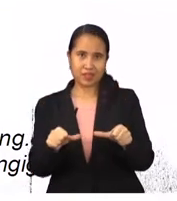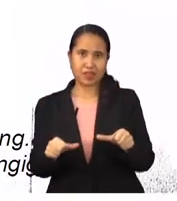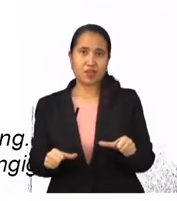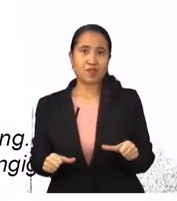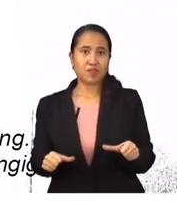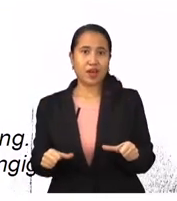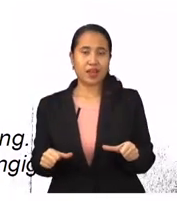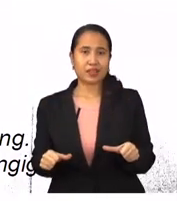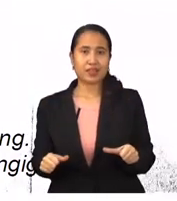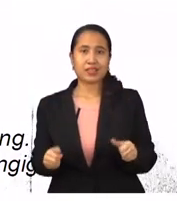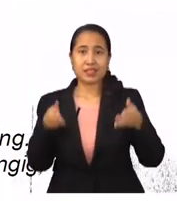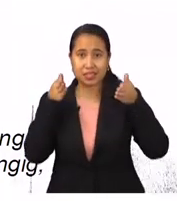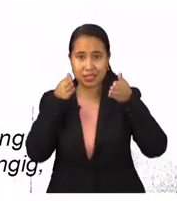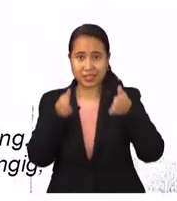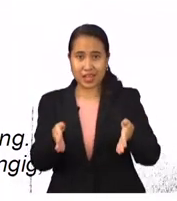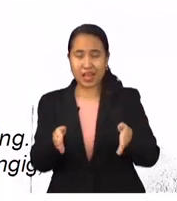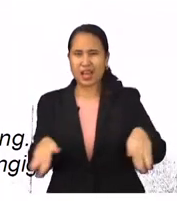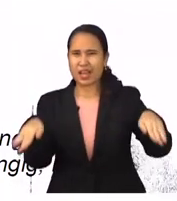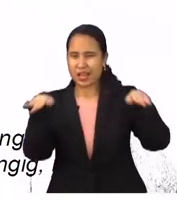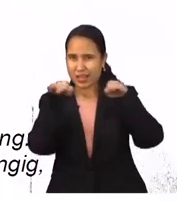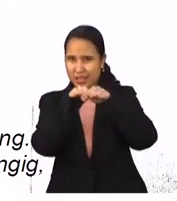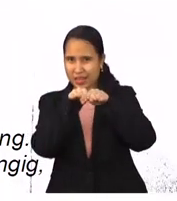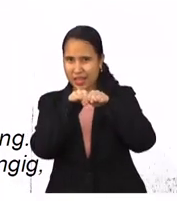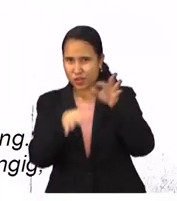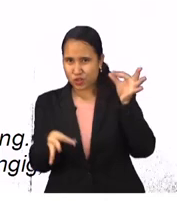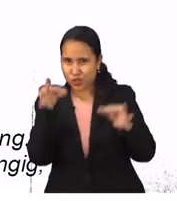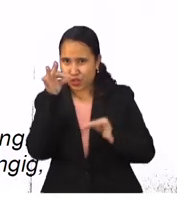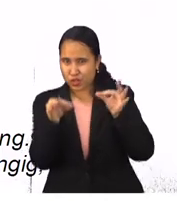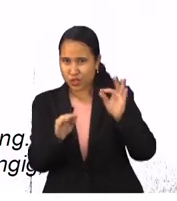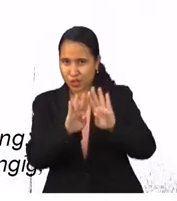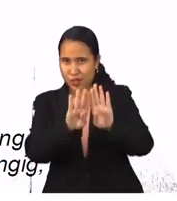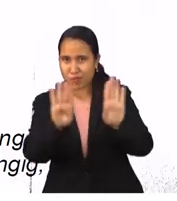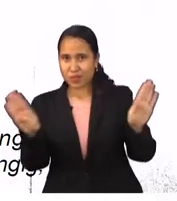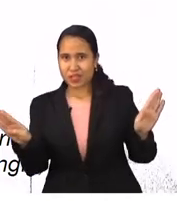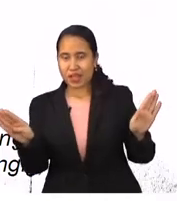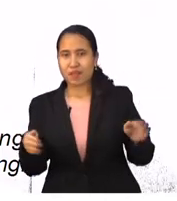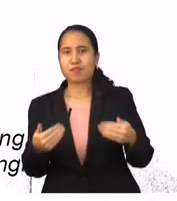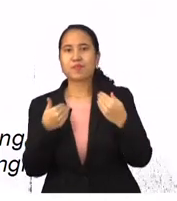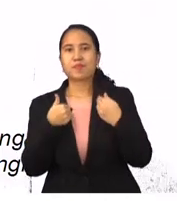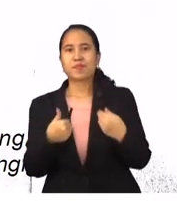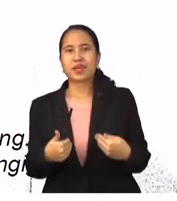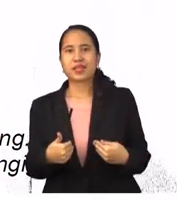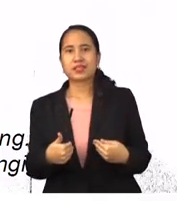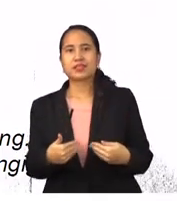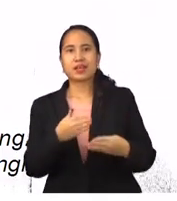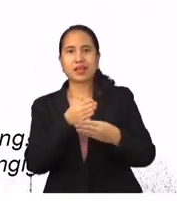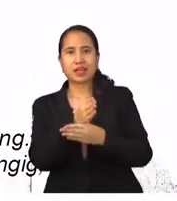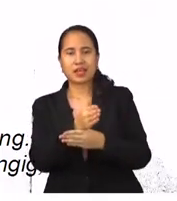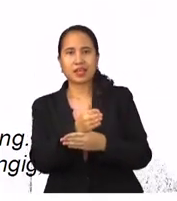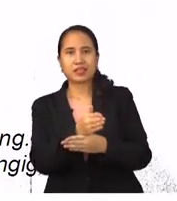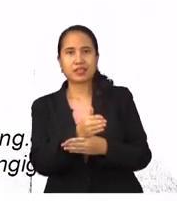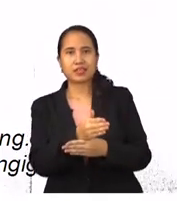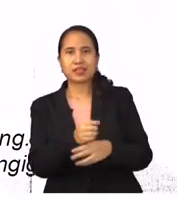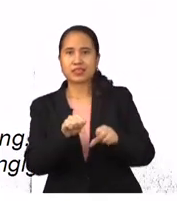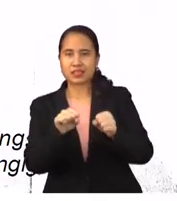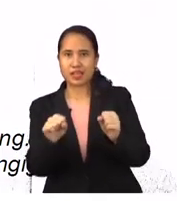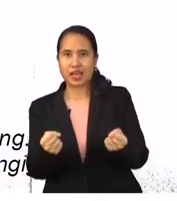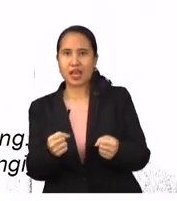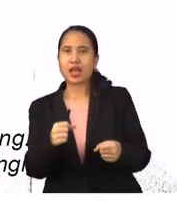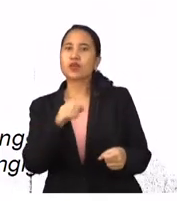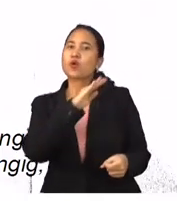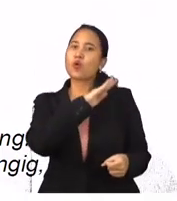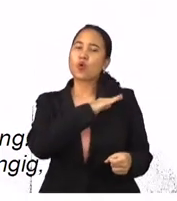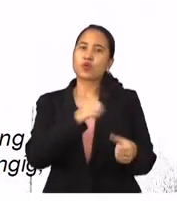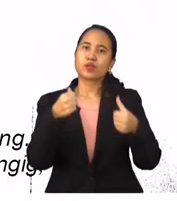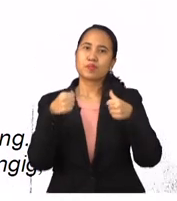staat om gelijke juridische bescherming te bieden bij mensenrechten schendingen, als ook de plicht om wettelijke regels uit te vaardigen